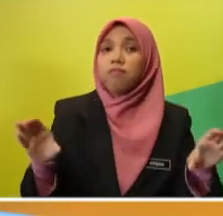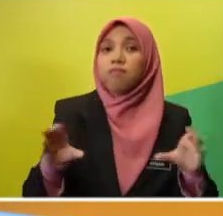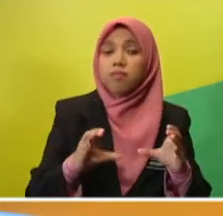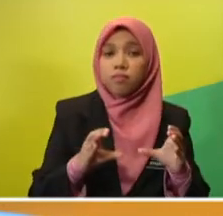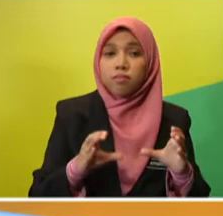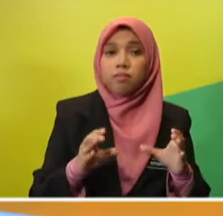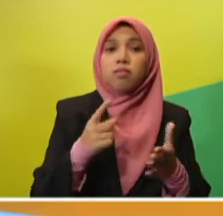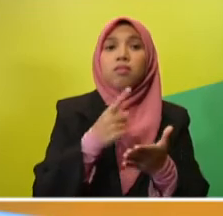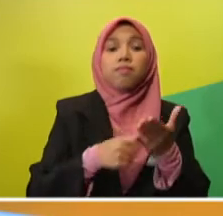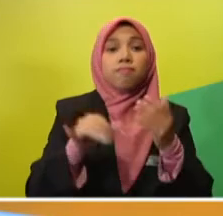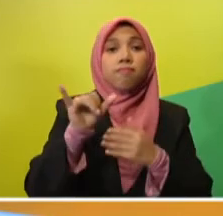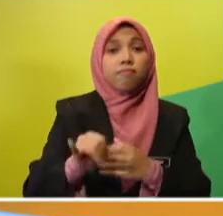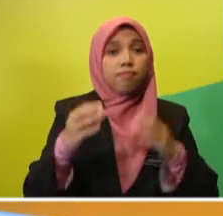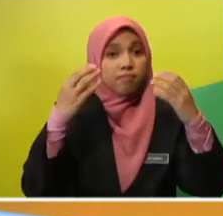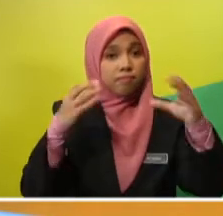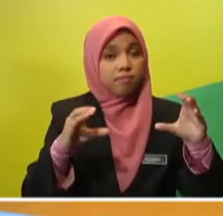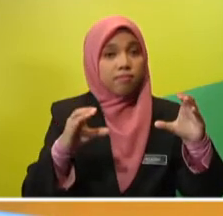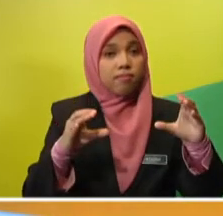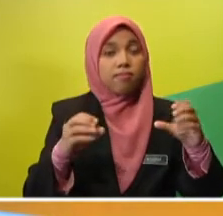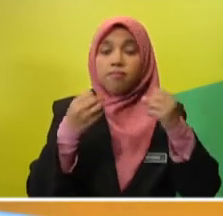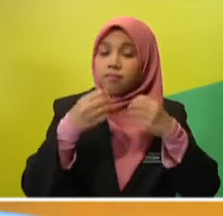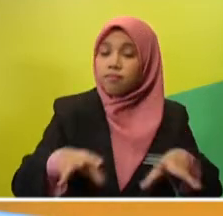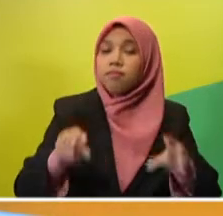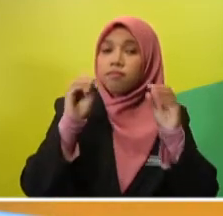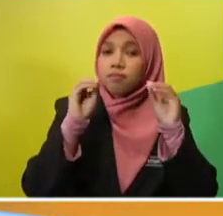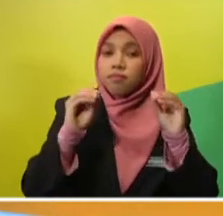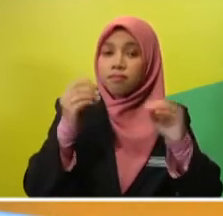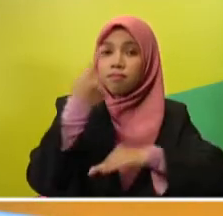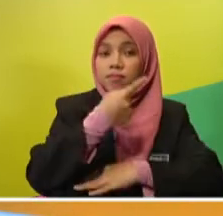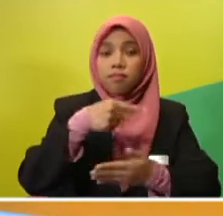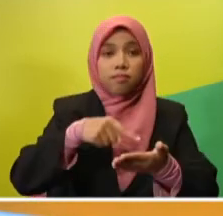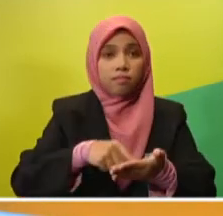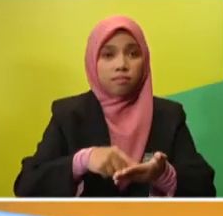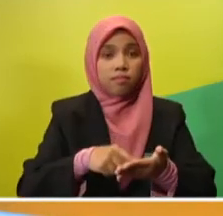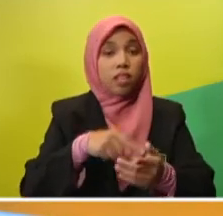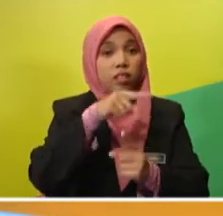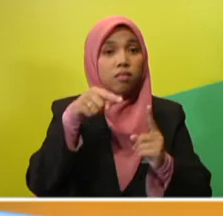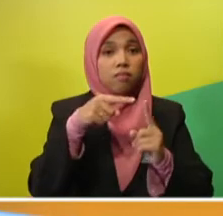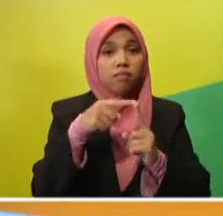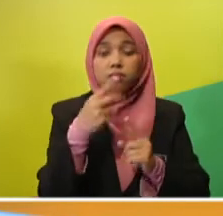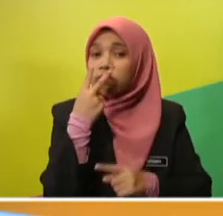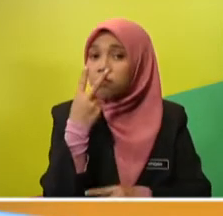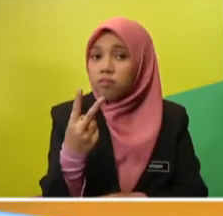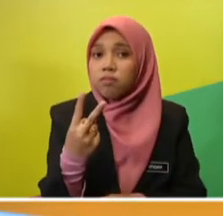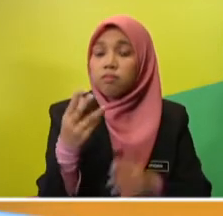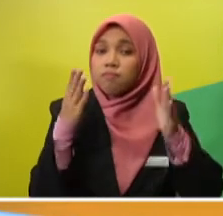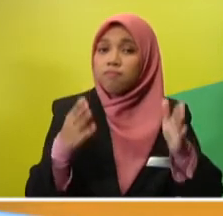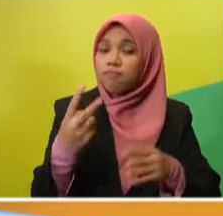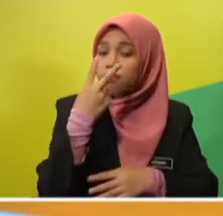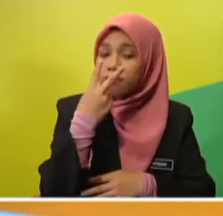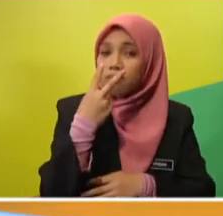cikgu ajarkan hari ini, sebab kadang-kadang bila kita di luar, kita ternampak individu yang kurang upaya penglihatan, kita boleh cuba